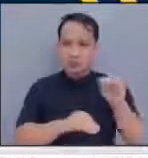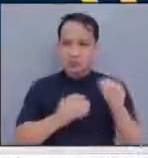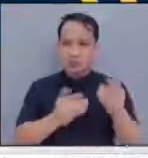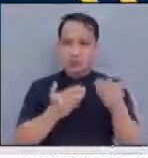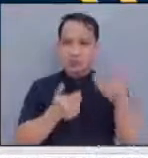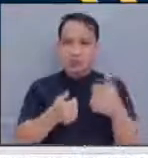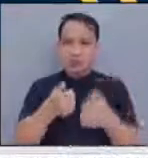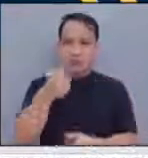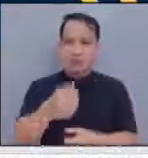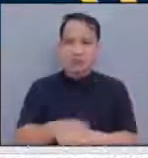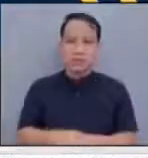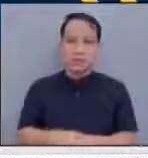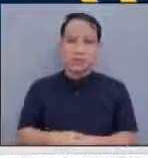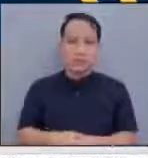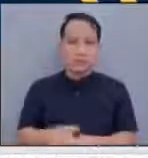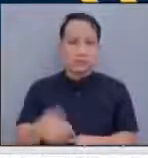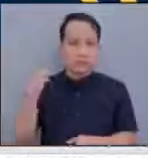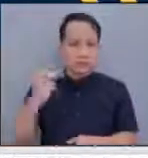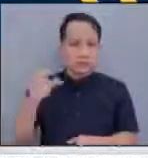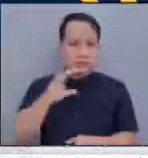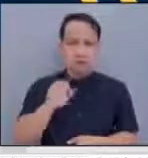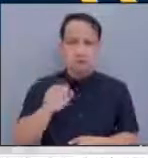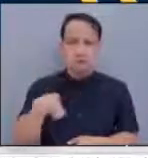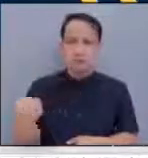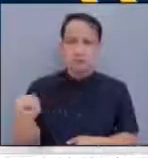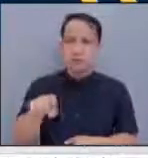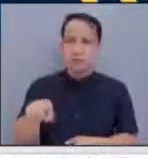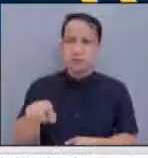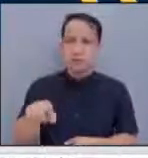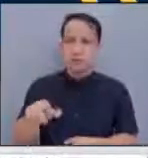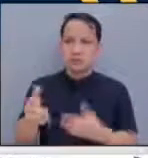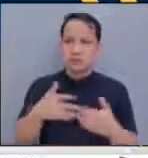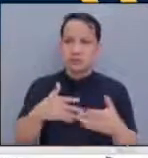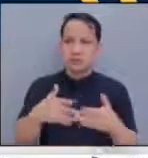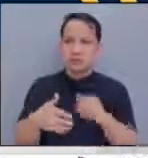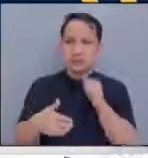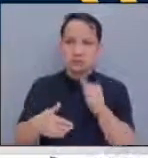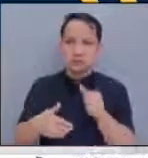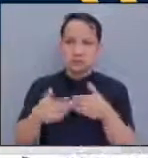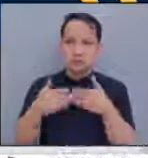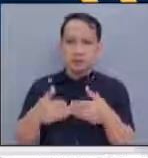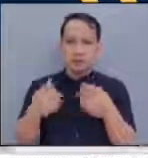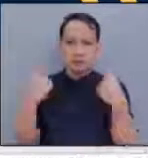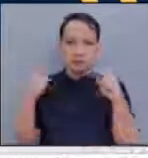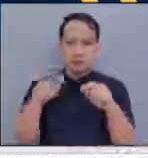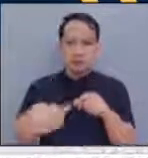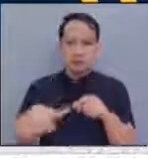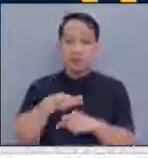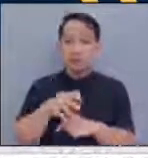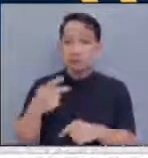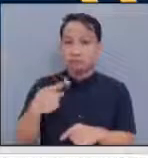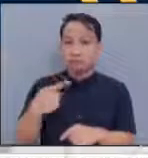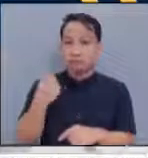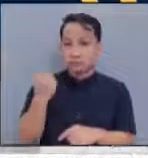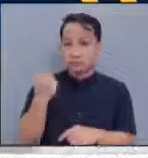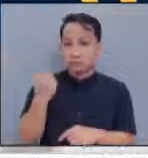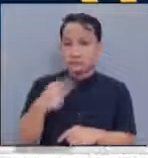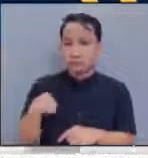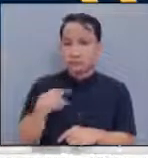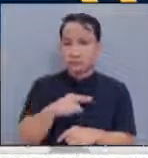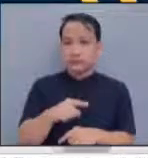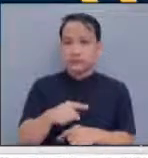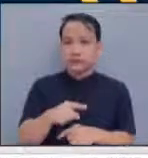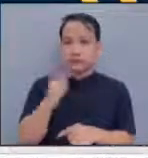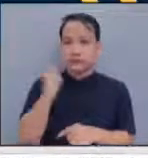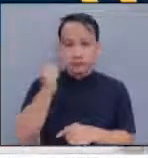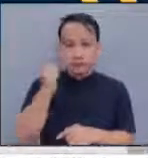Sa kasaysayan ng ating bansa, hindi naman talaga napapagtagumpayan ang lahat. Because you have to understand that when you talk about governance,